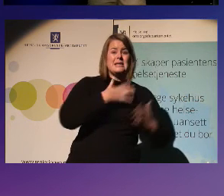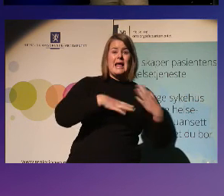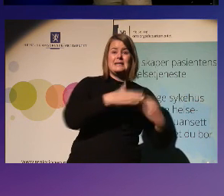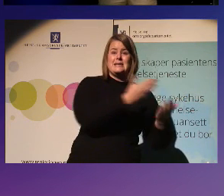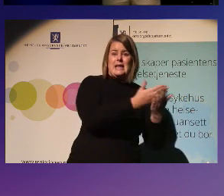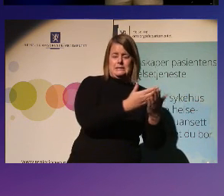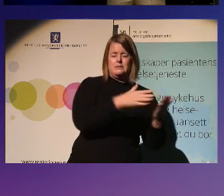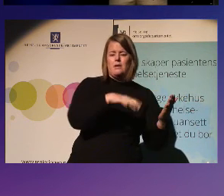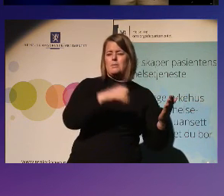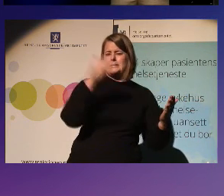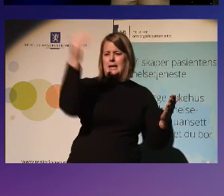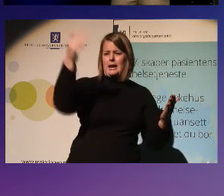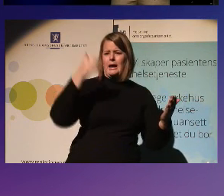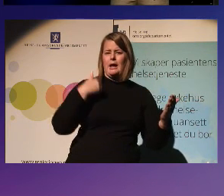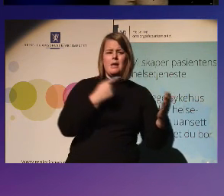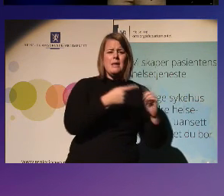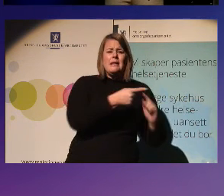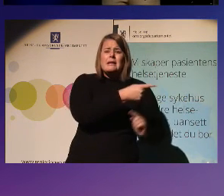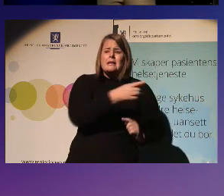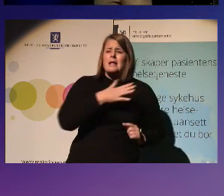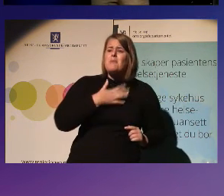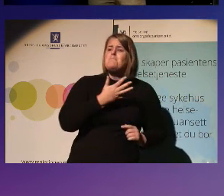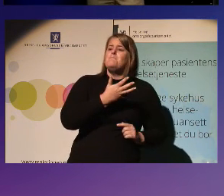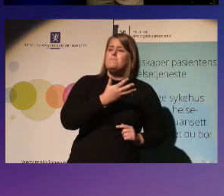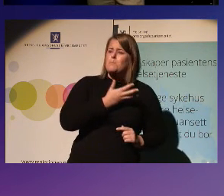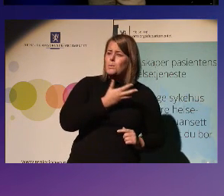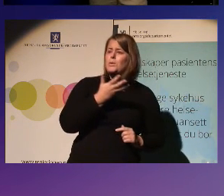kommer tilbake til, sitter med veldig mye av